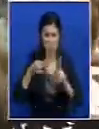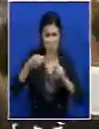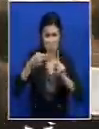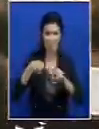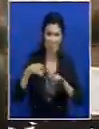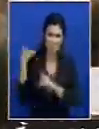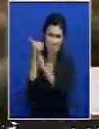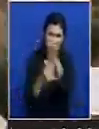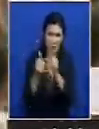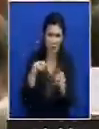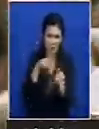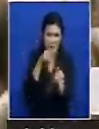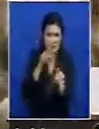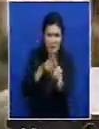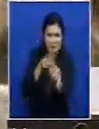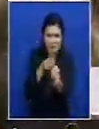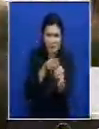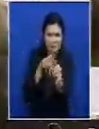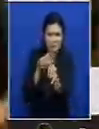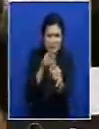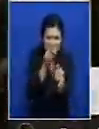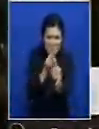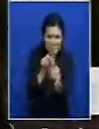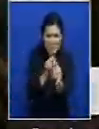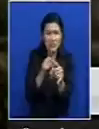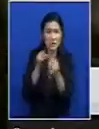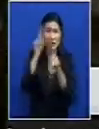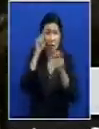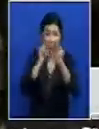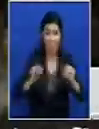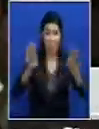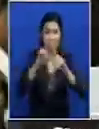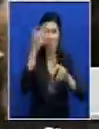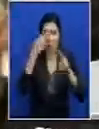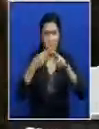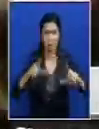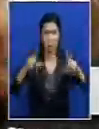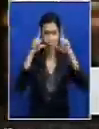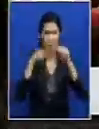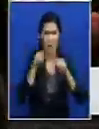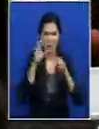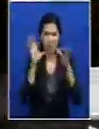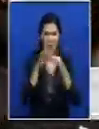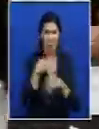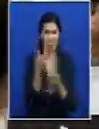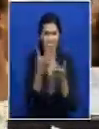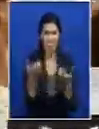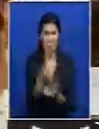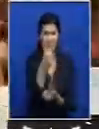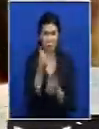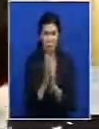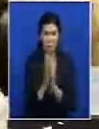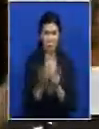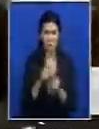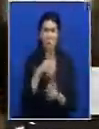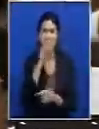หลั่งไหลไปสักยันต์ที่วัดบางพระจังหวัดนครปฐมนะครับก็ถือว่าวัดแห่งนี้มีชื่อเสียงในเรื่องยันต์กับเครื่องรางของขลังรายงานก็บอกครับ